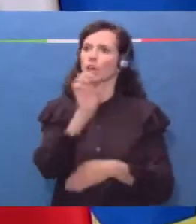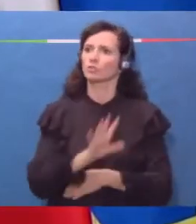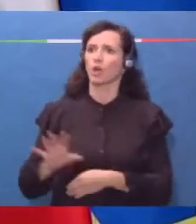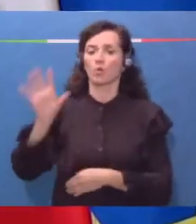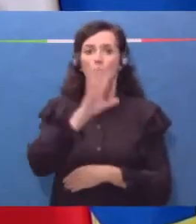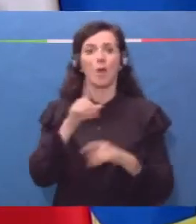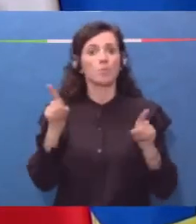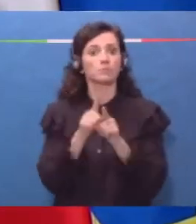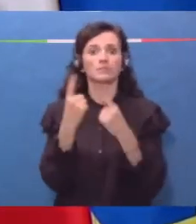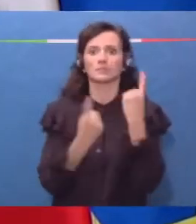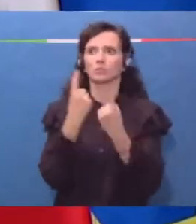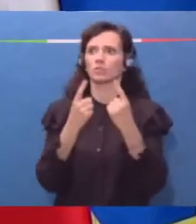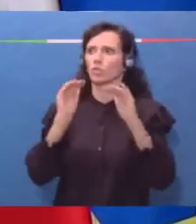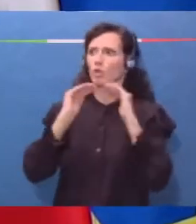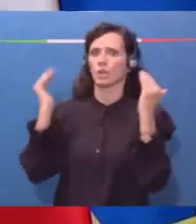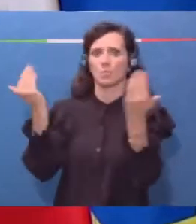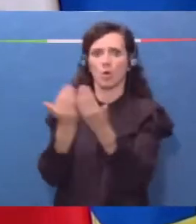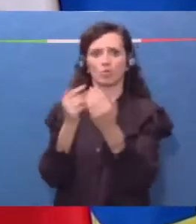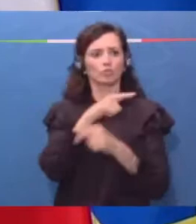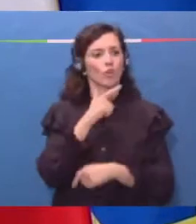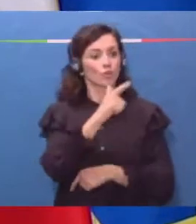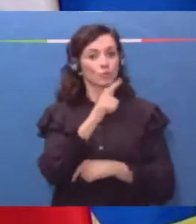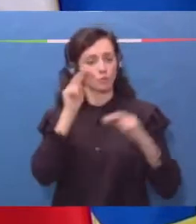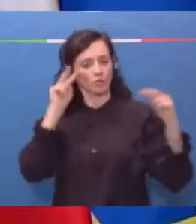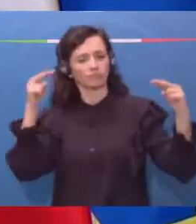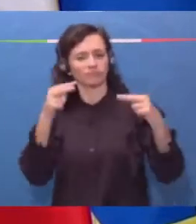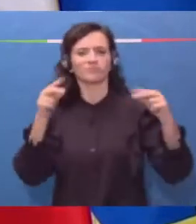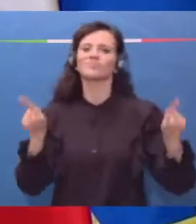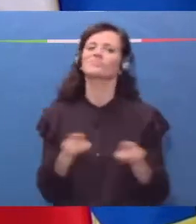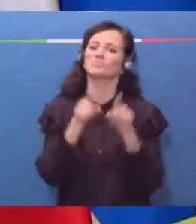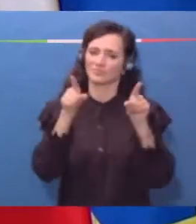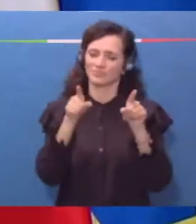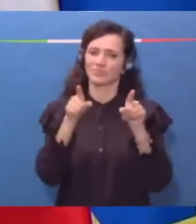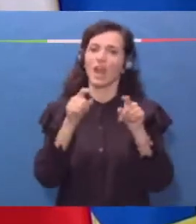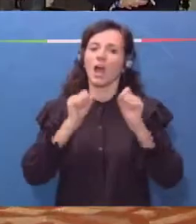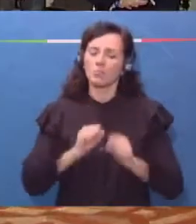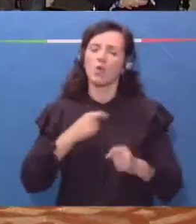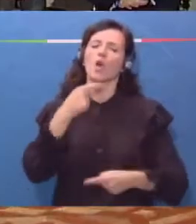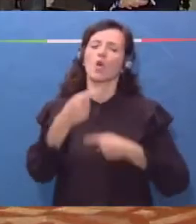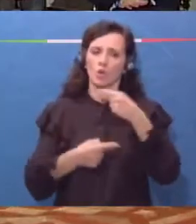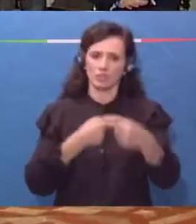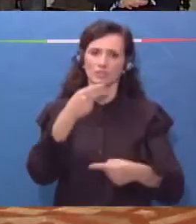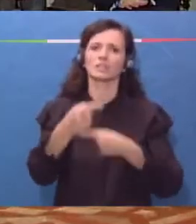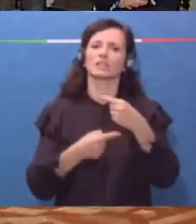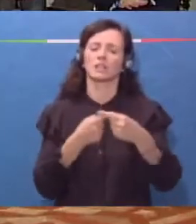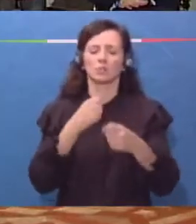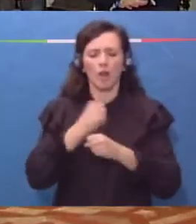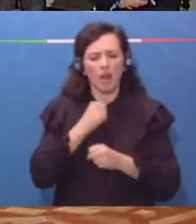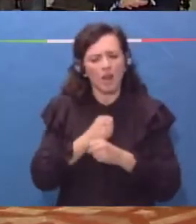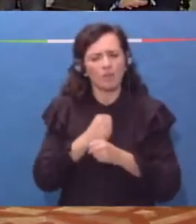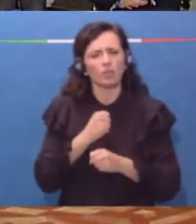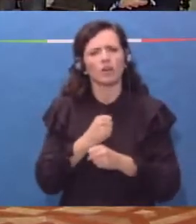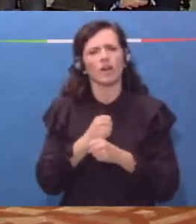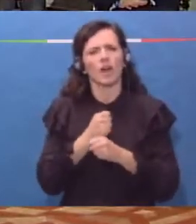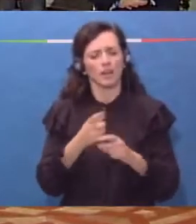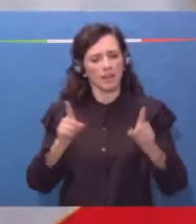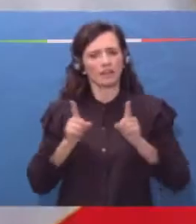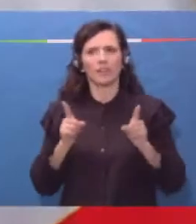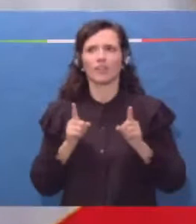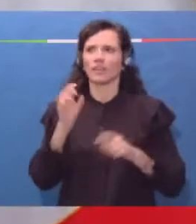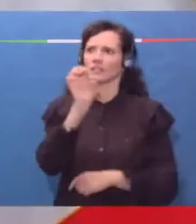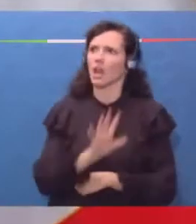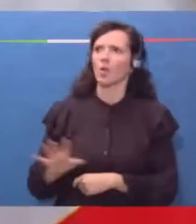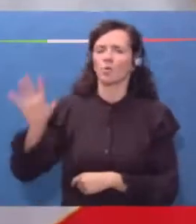mondo di cui abbiamo una stessa visione, e quindi potremo continuare a operare per una difesa europea